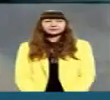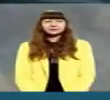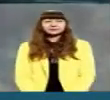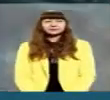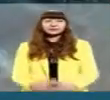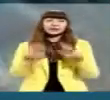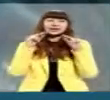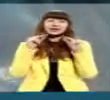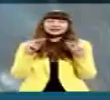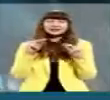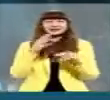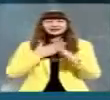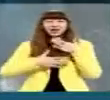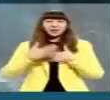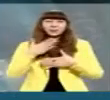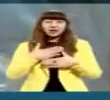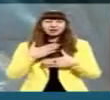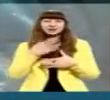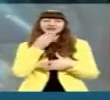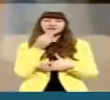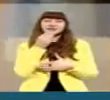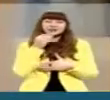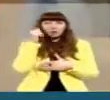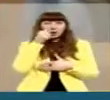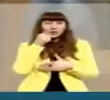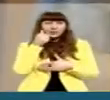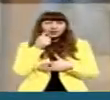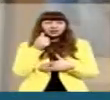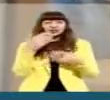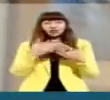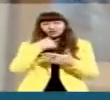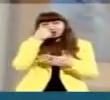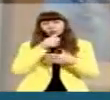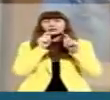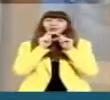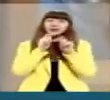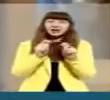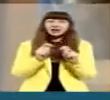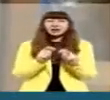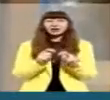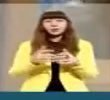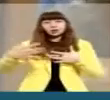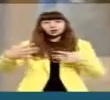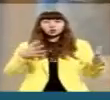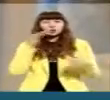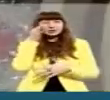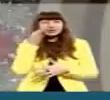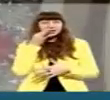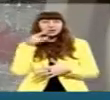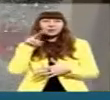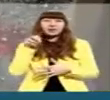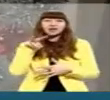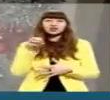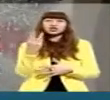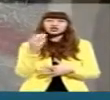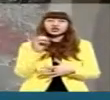бағалану тиіс деп есептейді. Президенттің атынан құттықтауды кітап, тәттілер мен планшет сыйлады. Қашықтан оқып жатқан бала планшетке